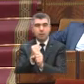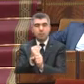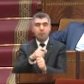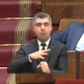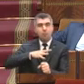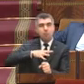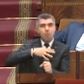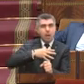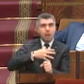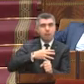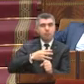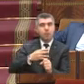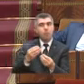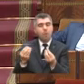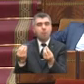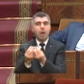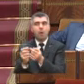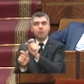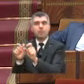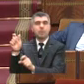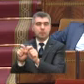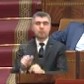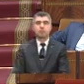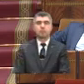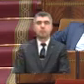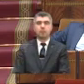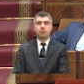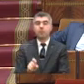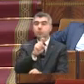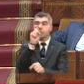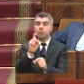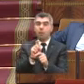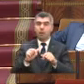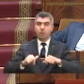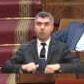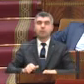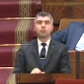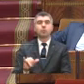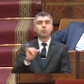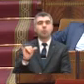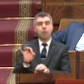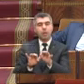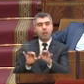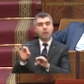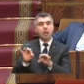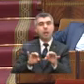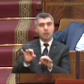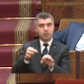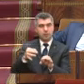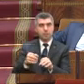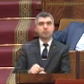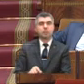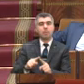للمحامين وباقي المرتفقين، فإننا نسائلكم سيد الوزير عن الإجراءات المتخذة